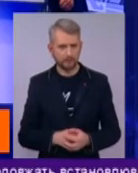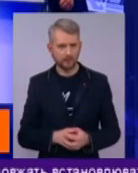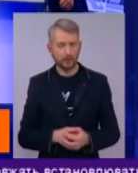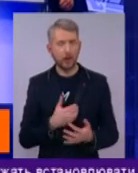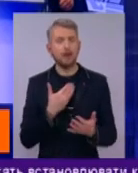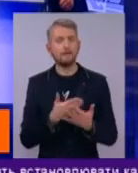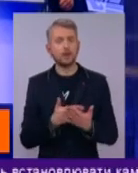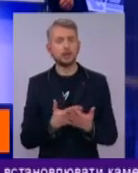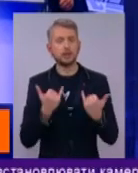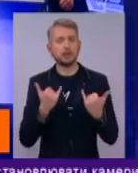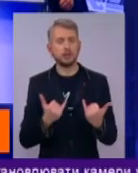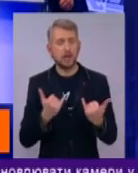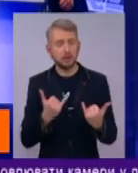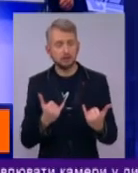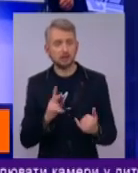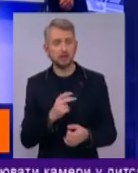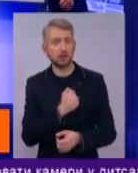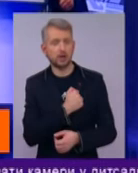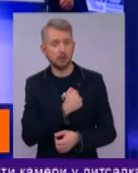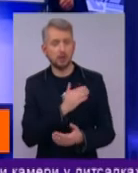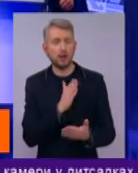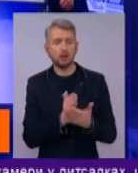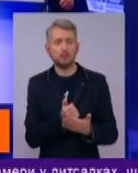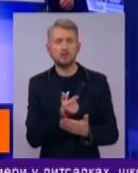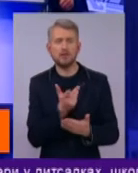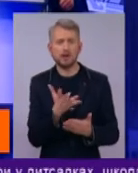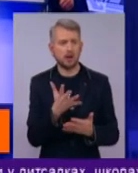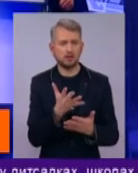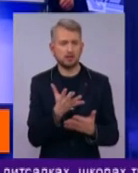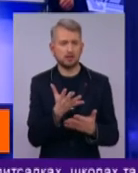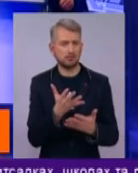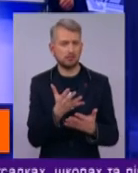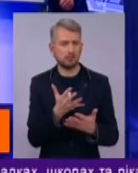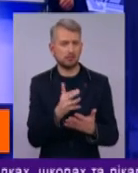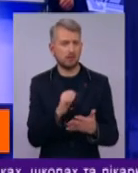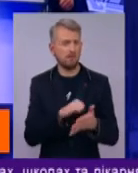вот сейчас, к сожалению, есть целый ряд факторов,